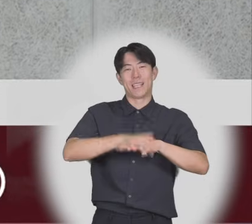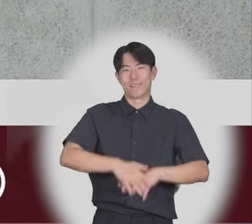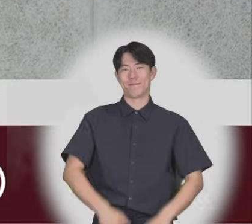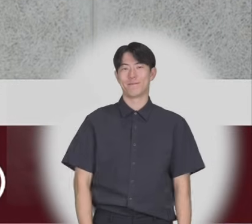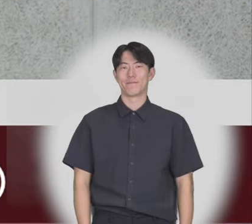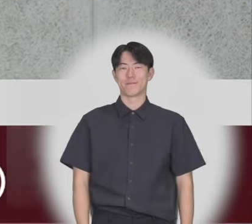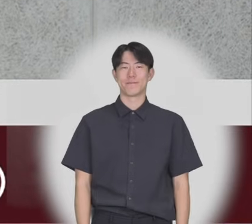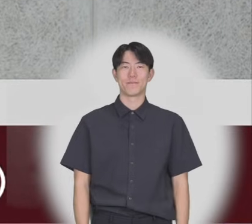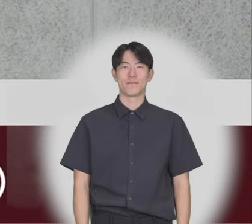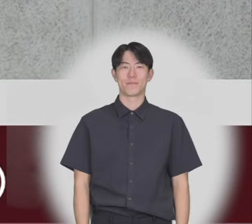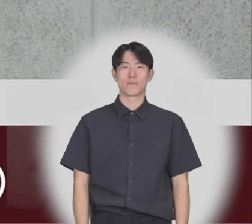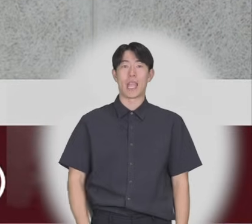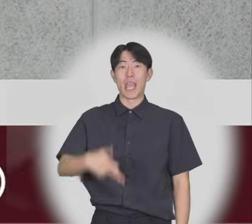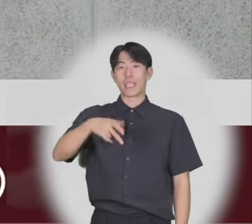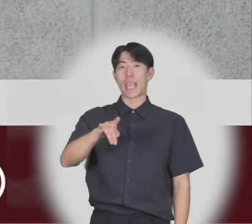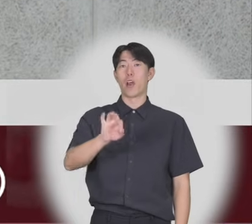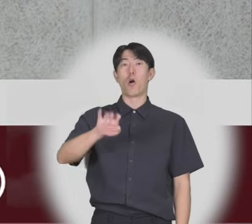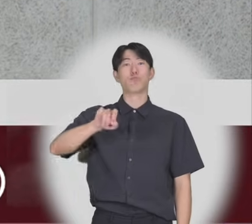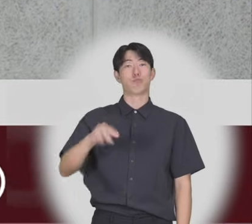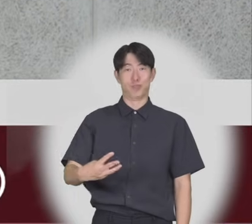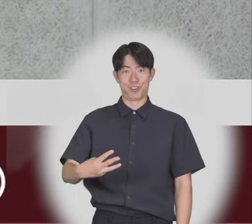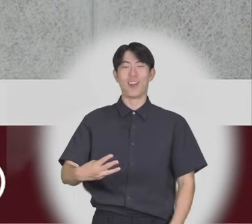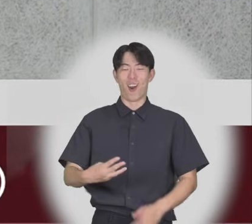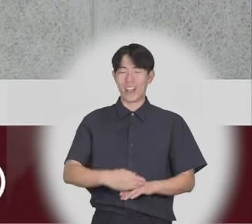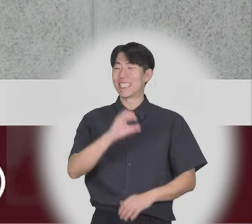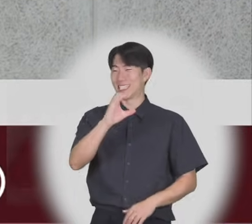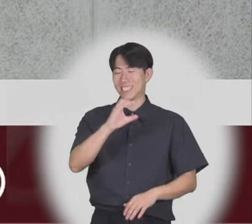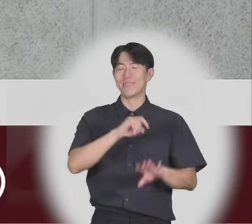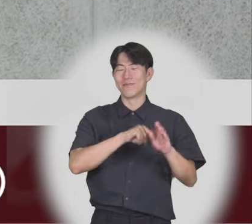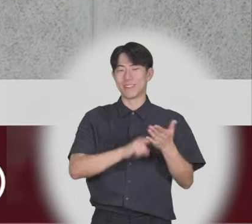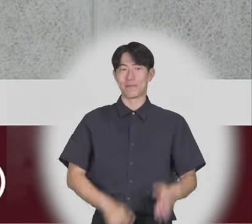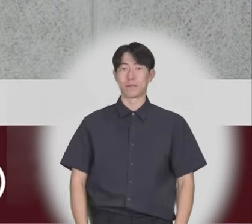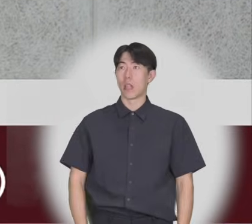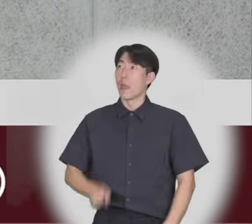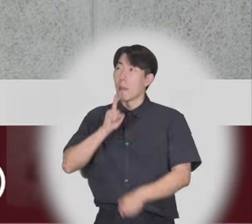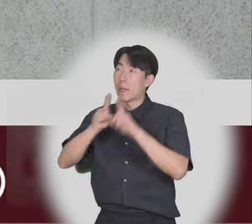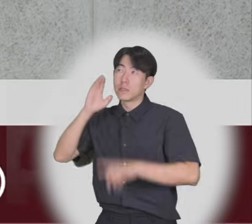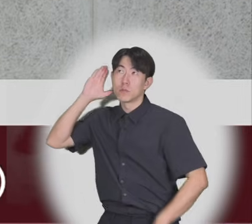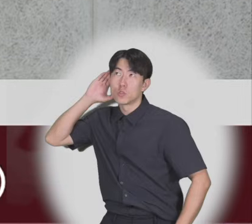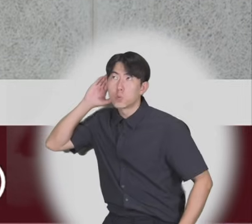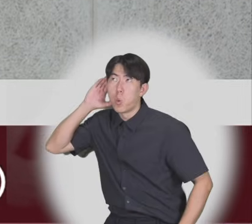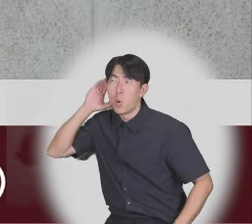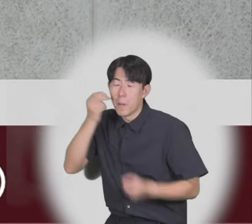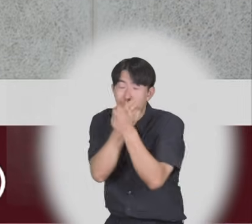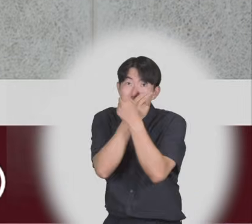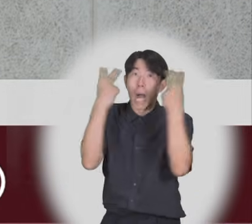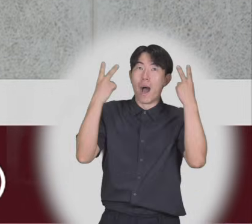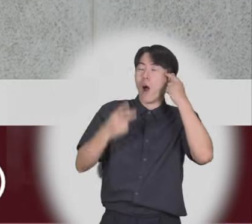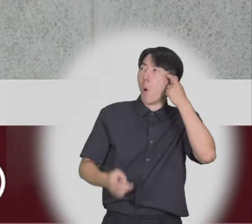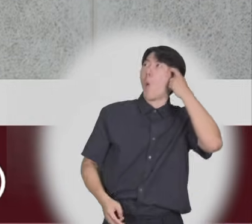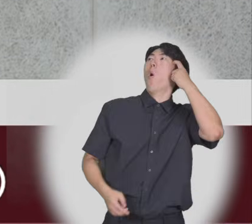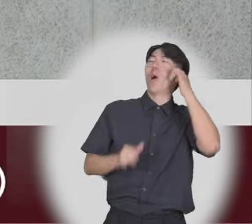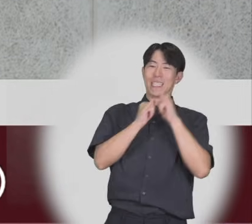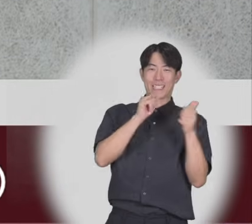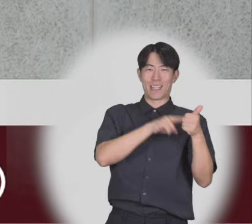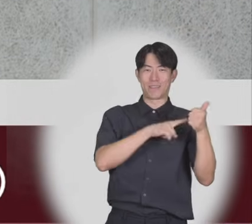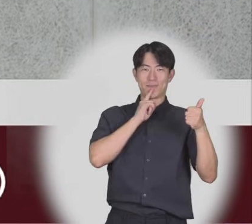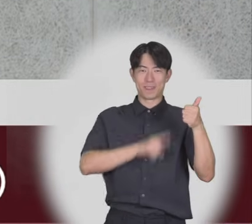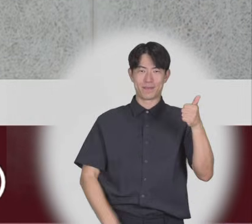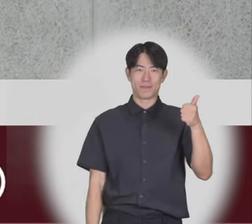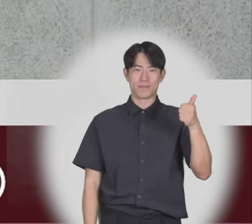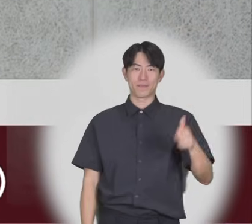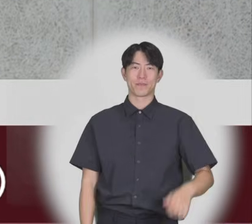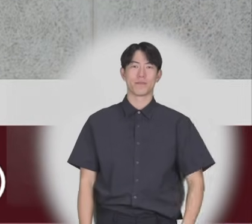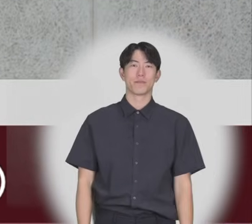옥토 같은 마음은 뭐예요? 말씀을 듣고 깨닫는 자라고 그랬어요. 깨닫는 자.